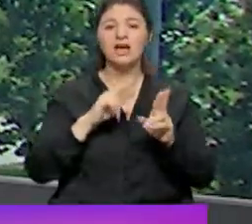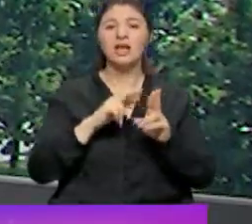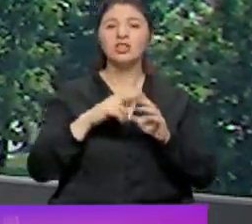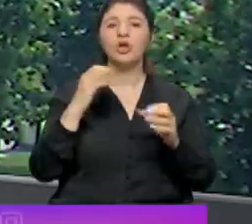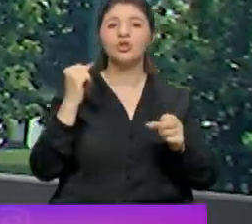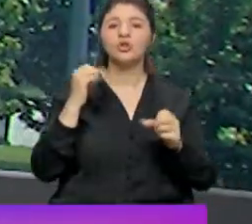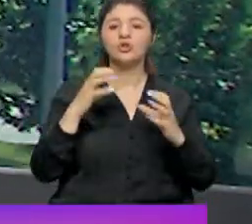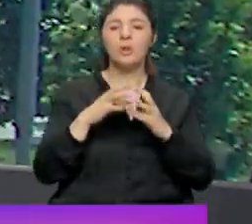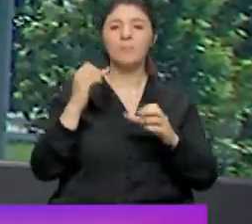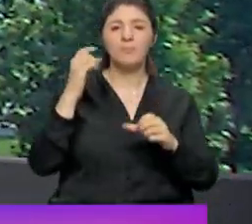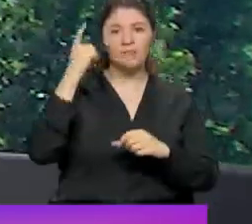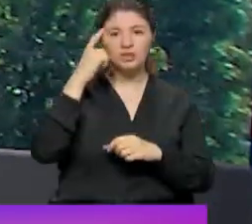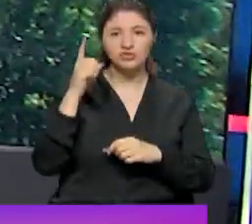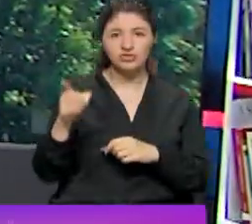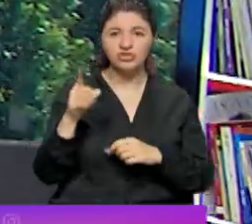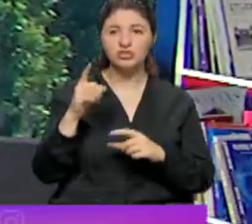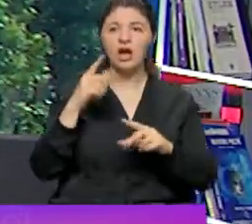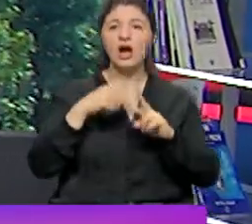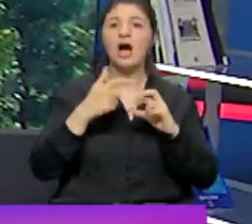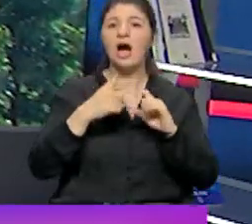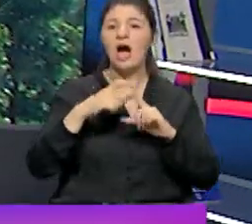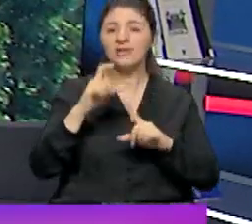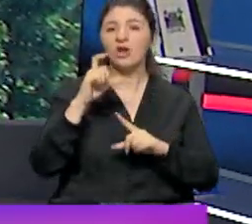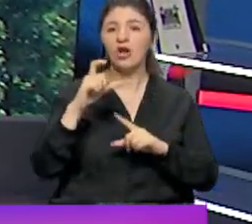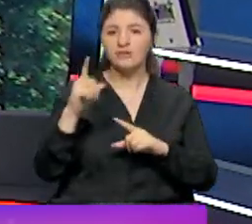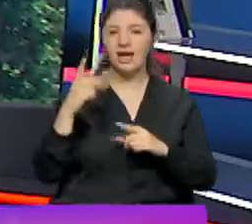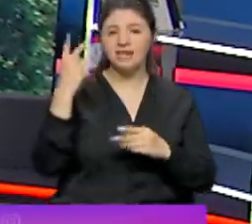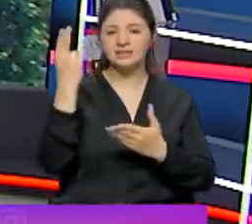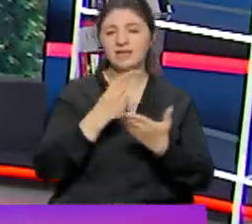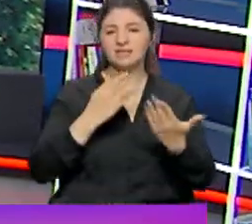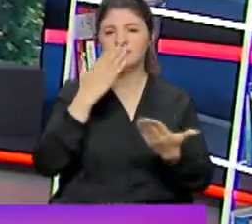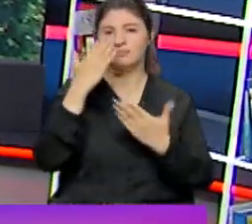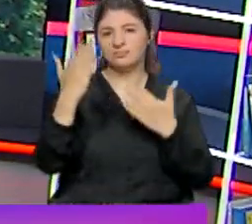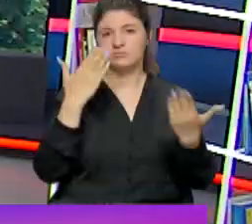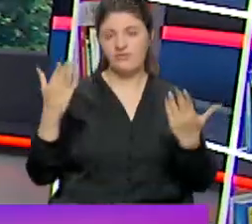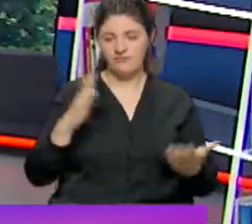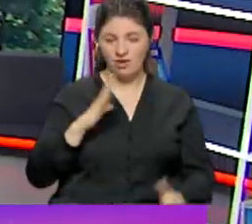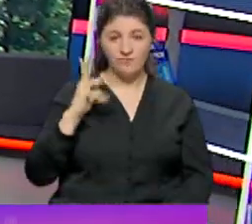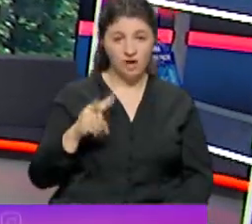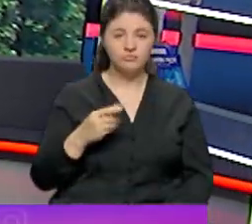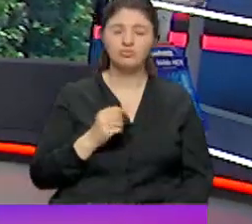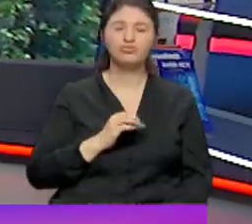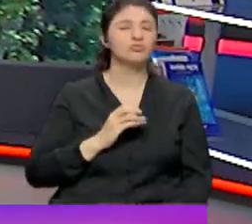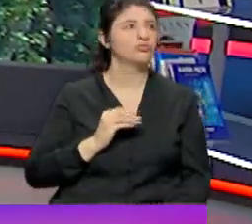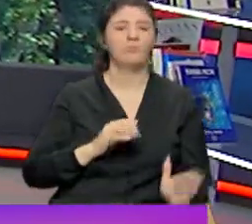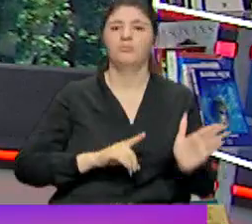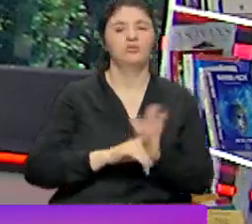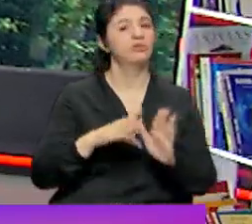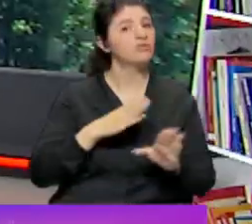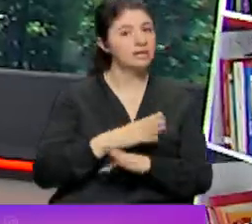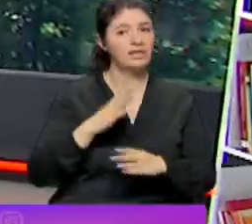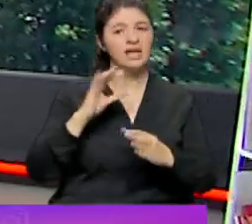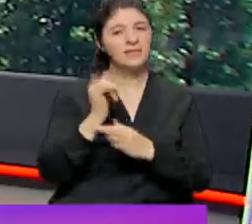Topbaş Kültür Merkezi'nde Art kontak resim sergisi fuarı var Gerçekten çok başarılı